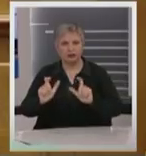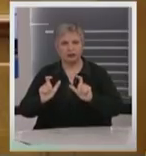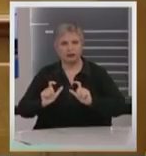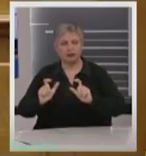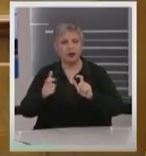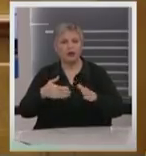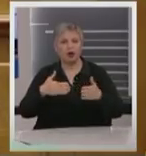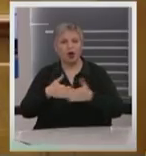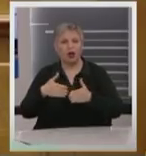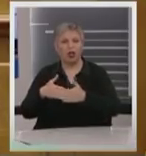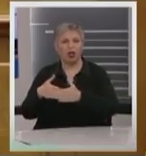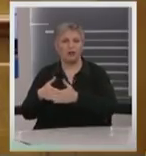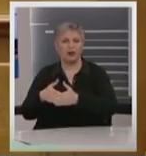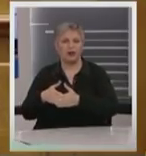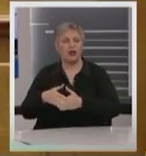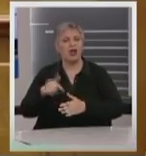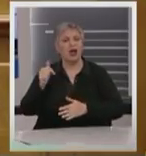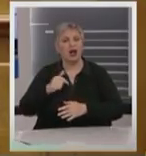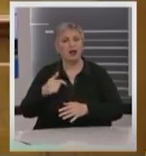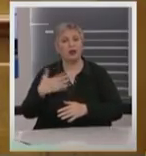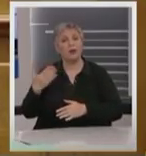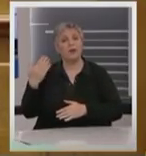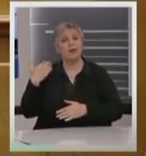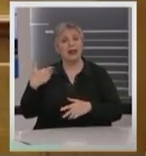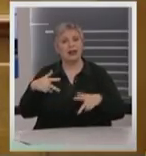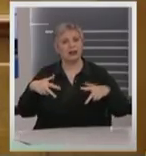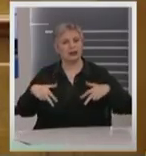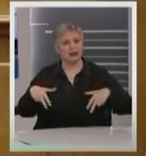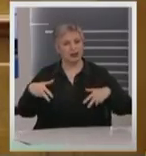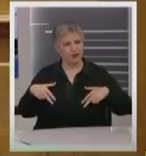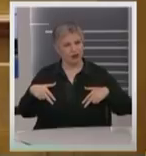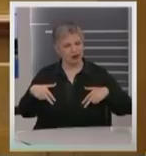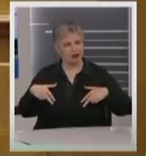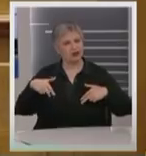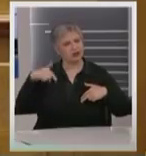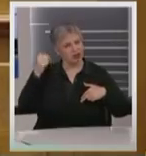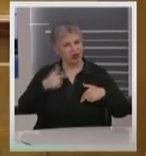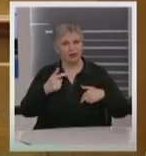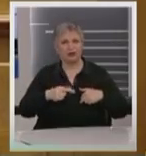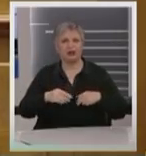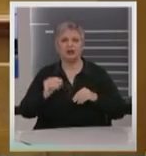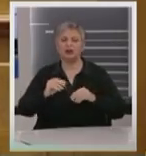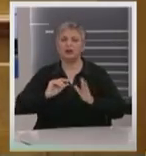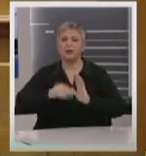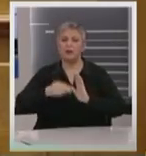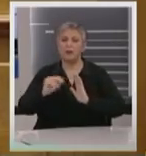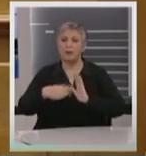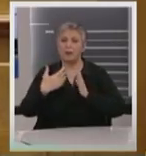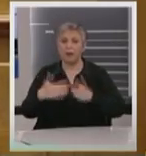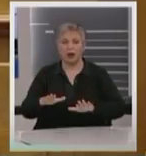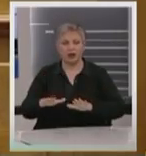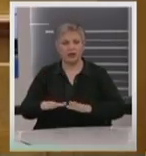είχαν δρομολογηθεί από τις προηγούμενες κυβερνήσεις. Κάποιες σας επιβάλλονται τώρα από τους δανειστές, τις πολεμούσατε και